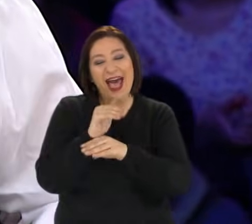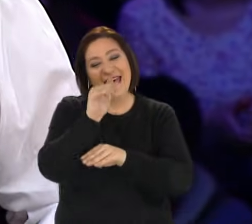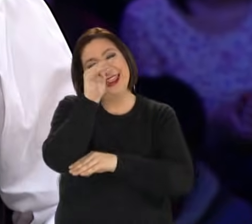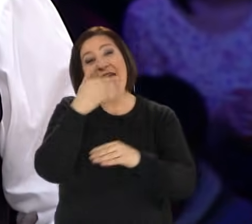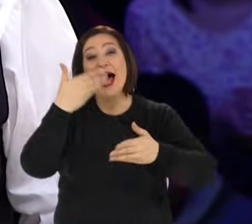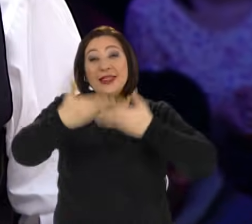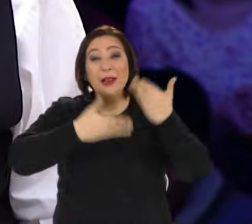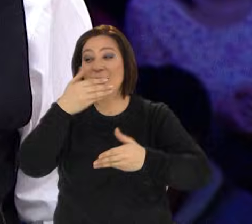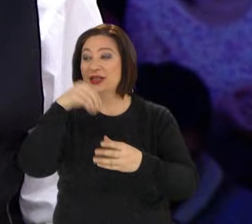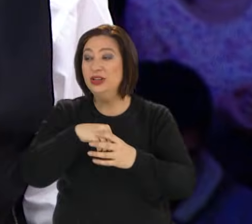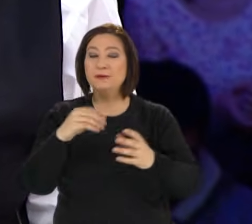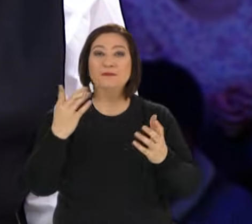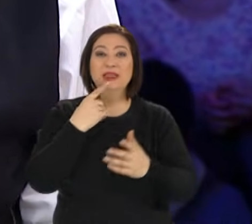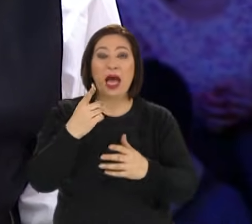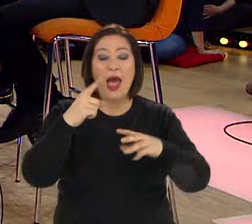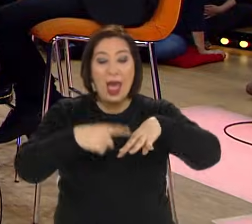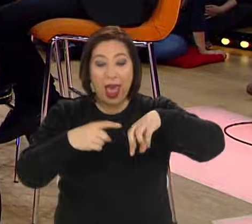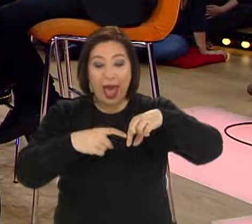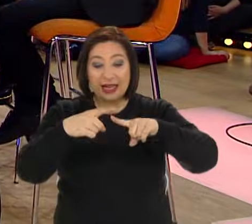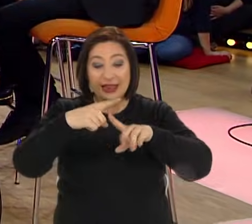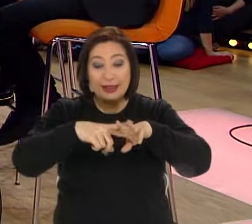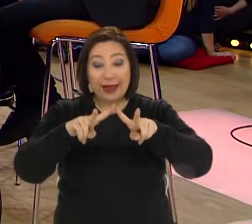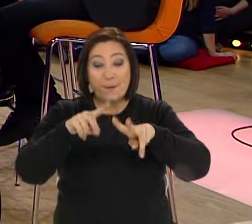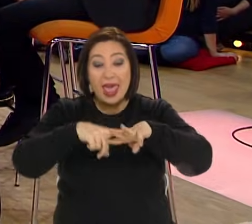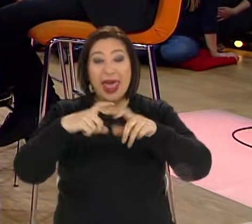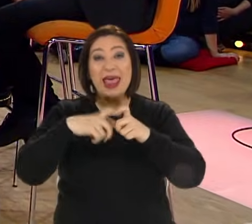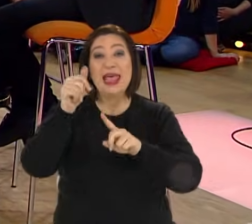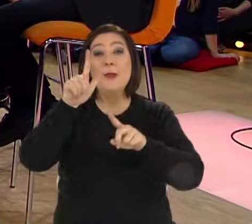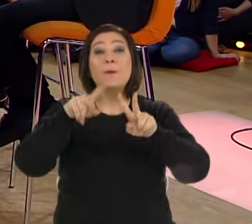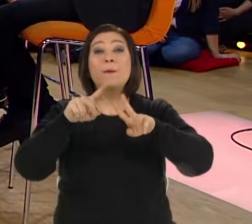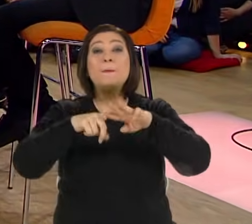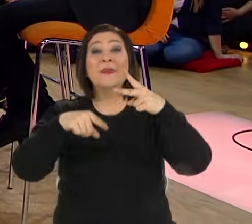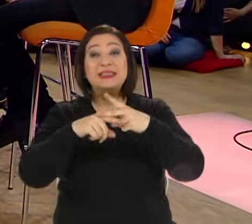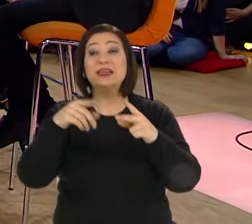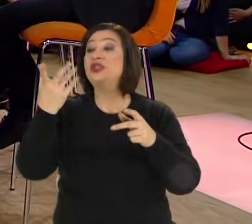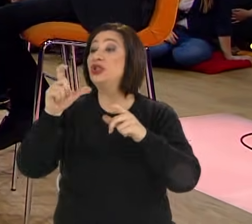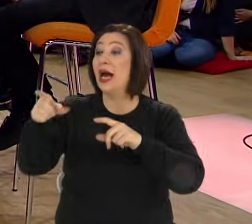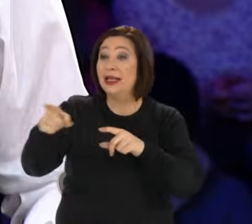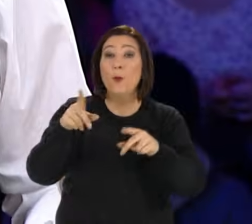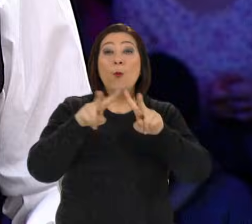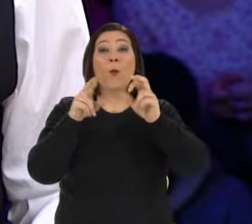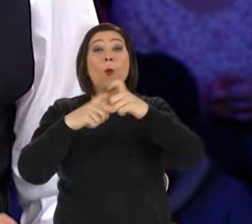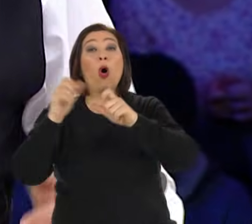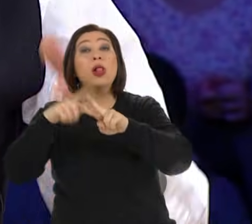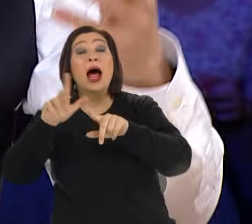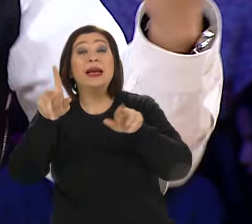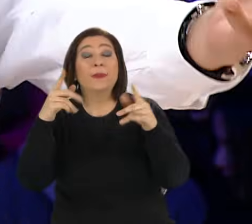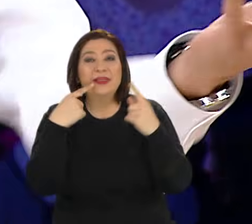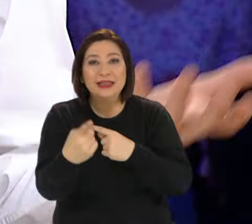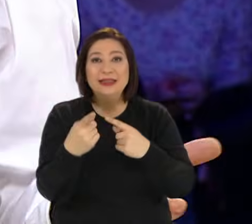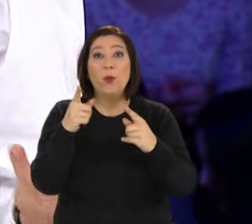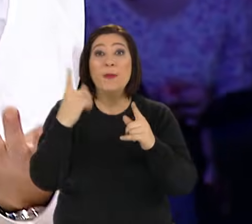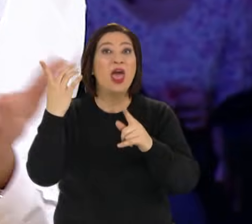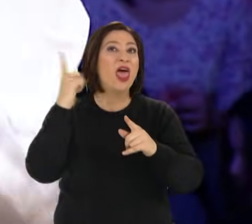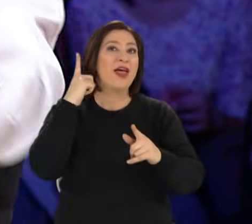hayatı tarif etmek için deriz ki mesela Ertem Eğilmez filmi gibi deriz. Cahit Berkay müziği gibi deriz. Moğollar gibi deriz falan filan. Bir de böyle